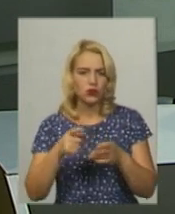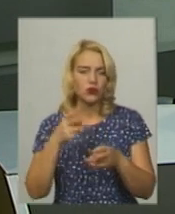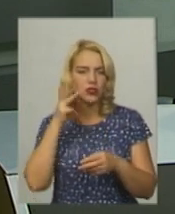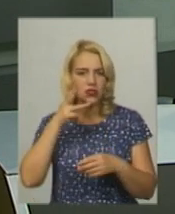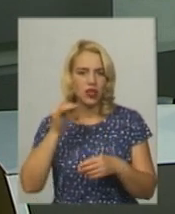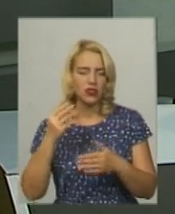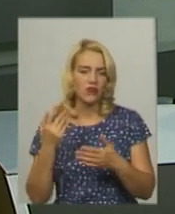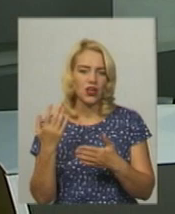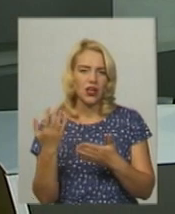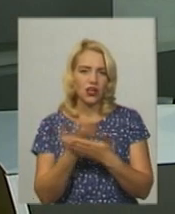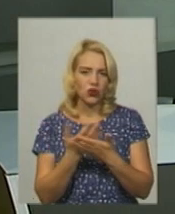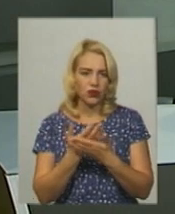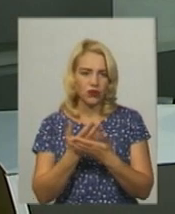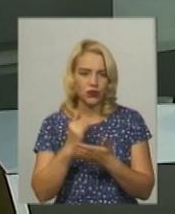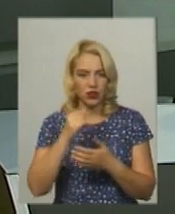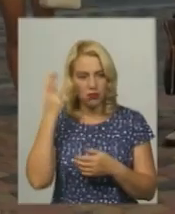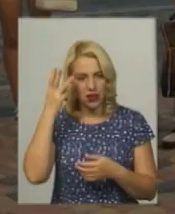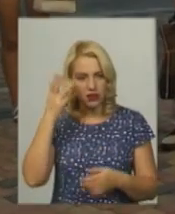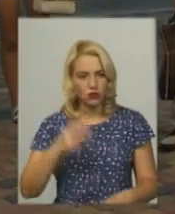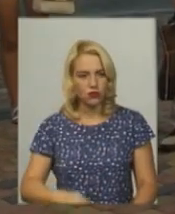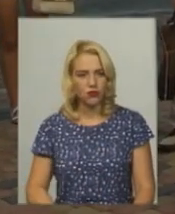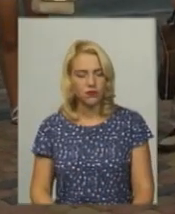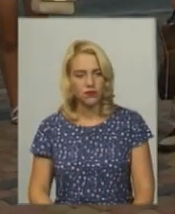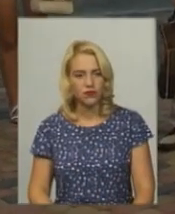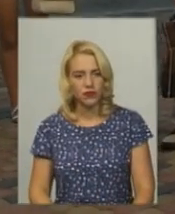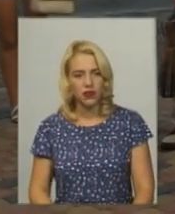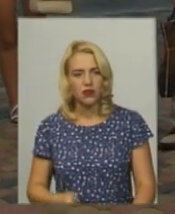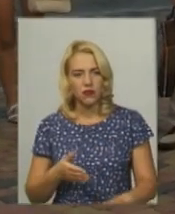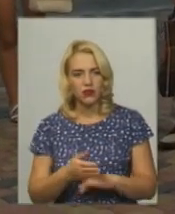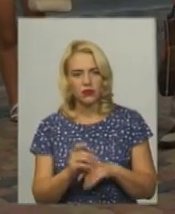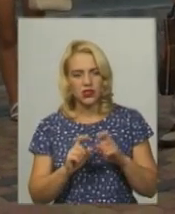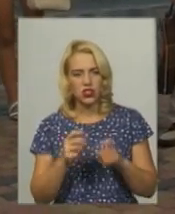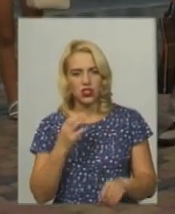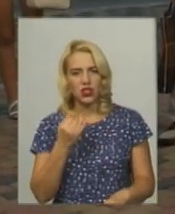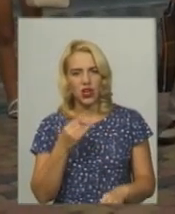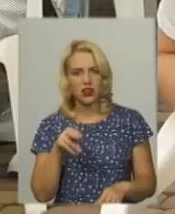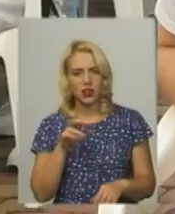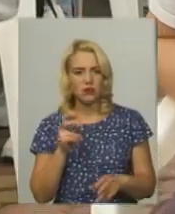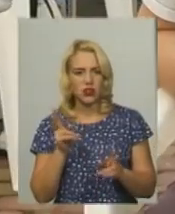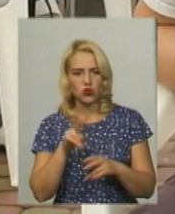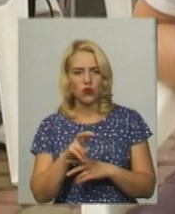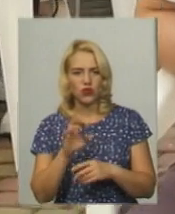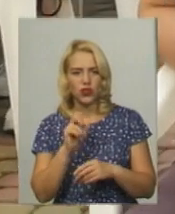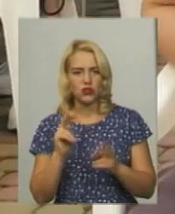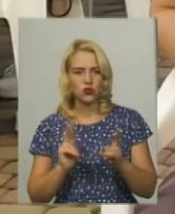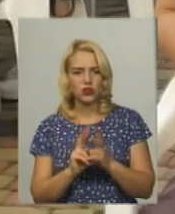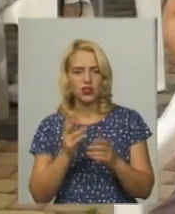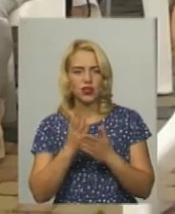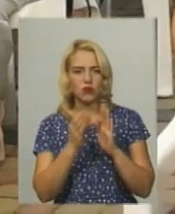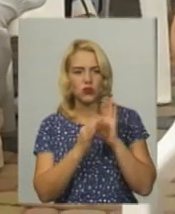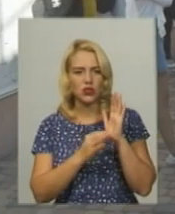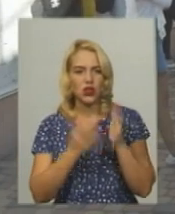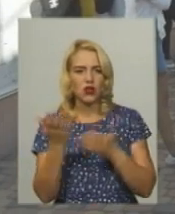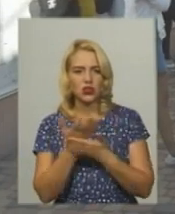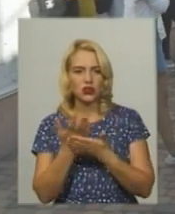виконуватиме ролі, дізнавався Андрій Гуменний. Відвідувач заходу Вікторій Шайда прийшов на зустріч, бо сам є поціновувачем українського